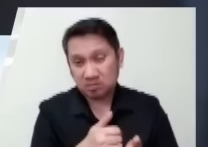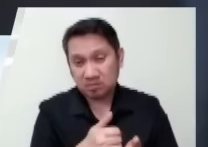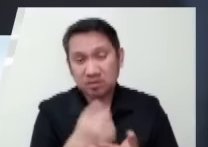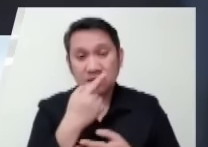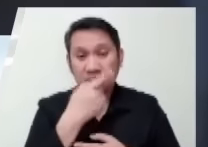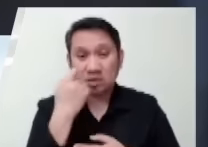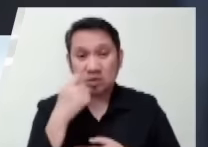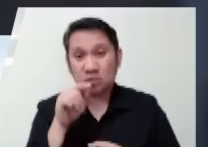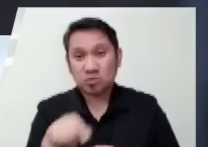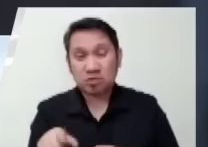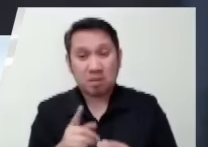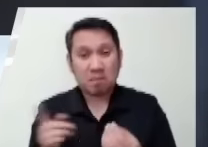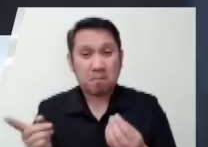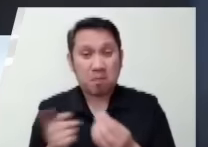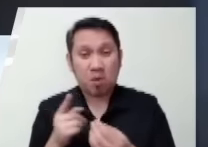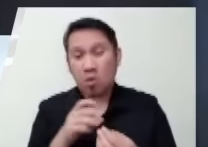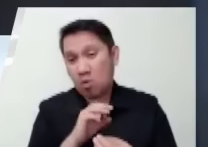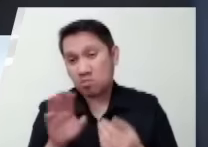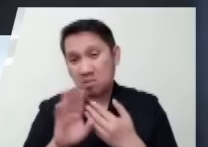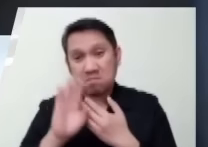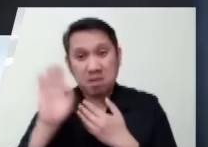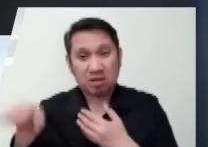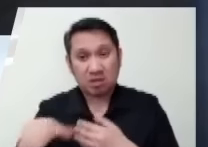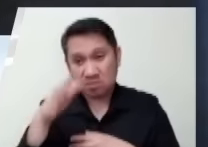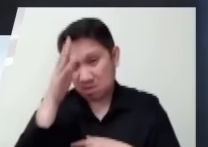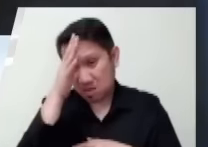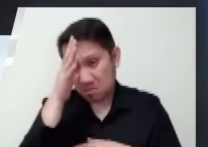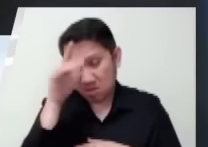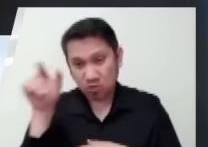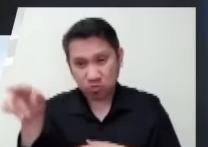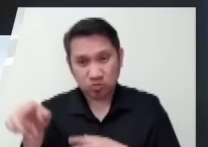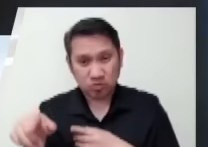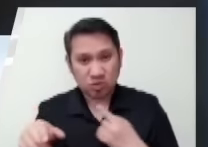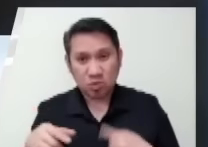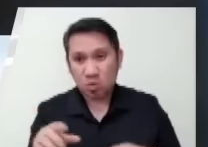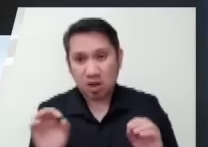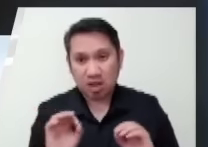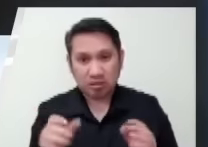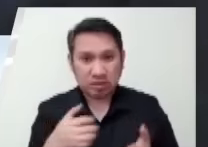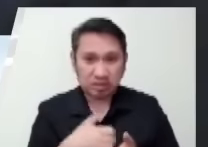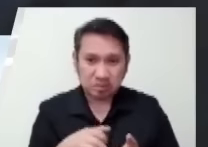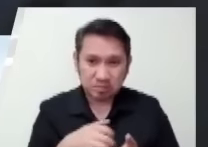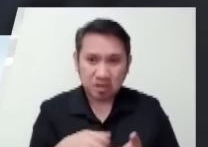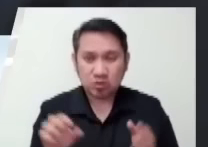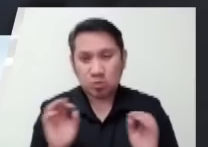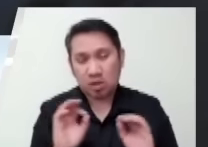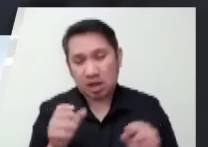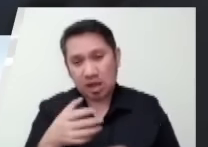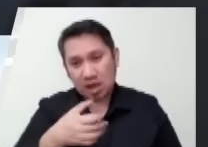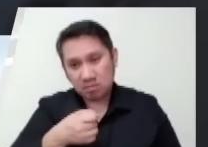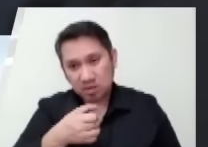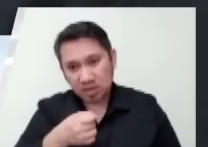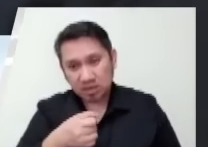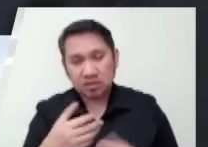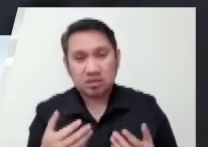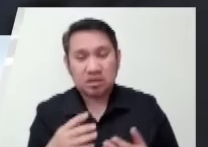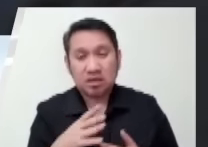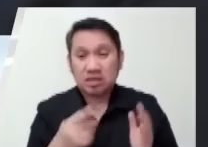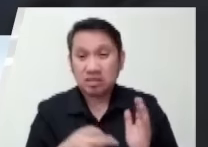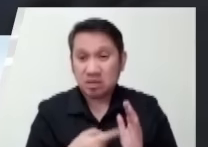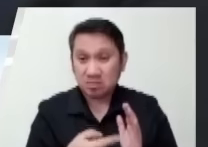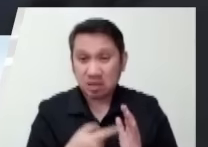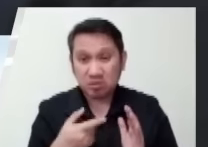na yung mga tatay nito, so wala silang panggastos, wala silang panggatas. Minsan nga pag nagkakasakit yung mga